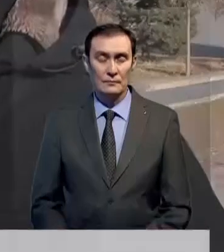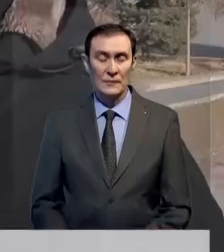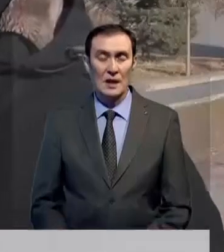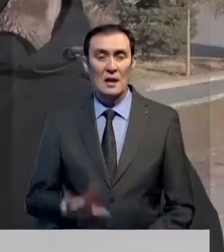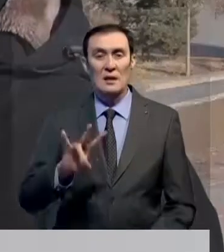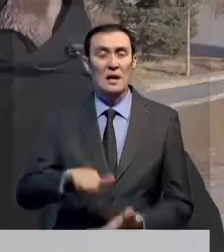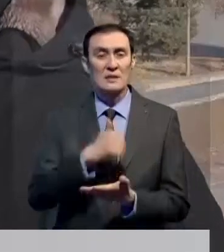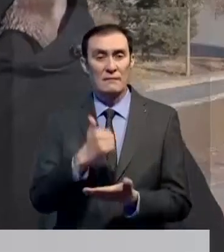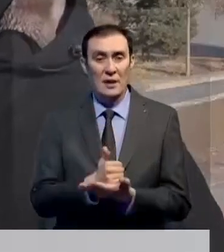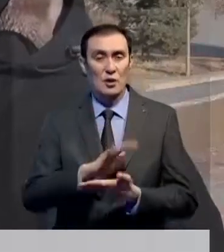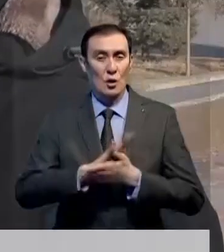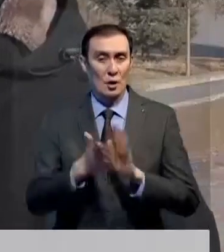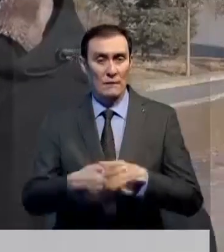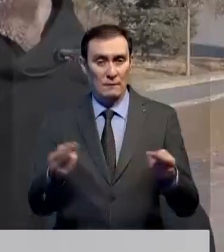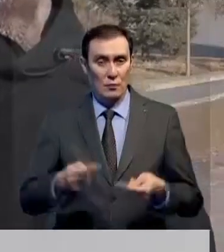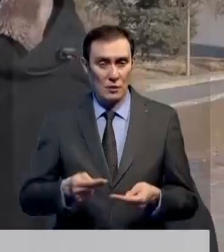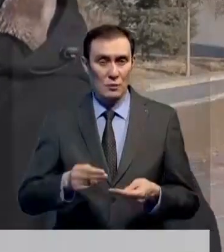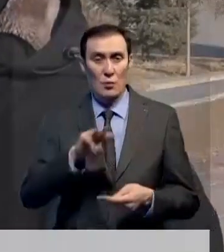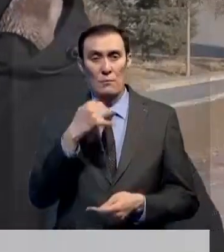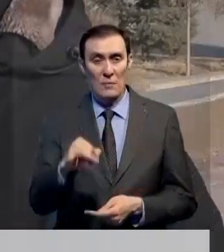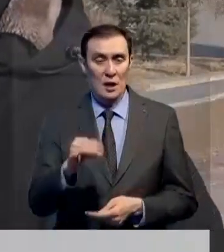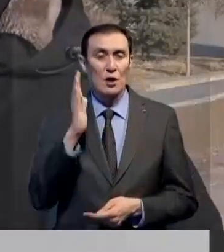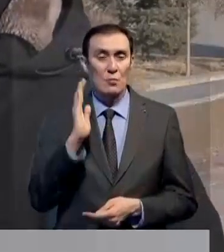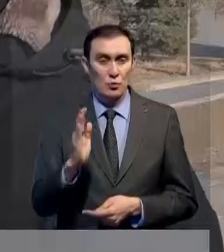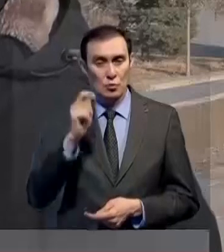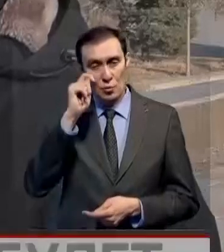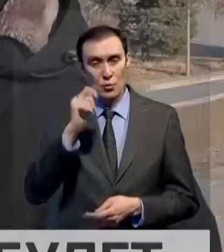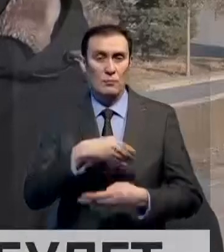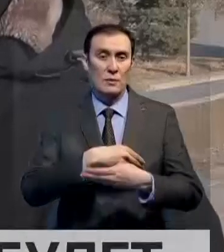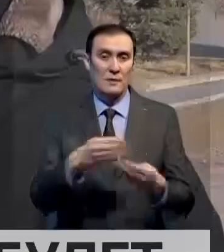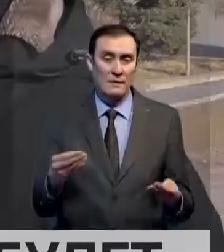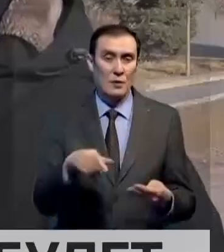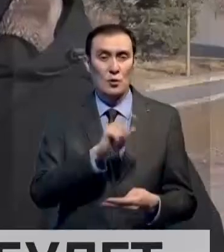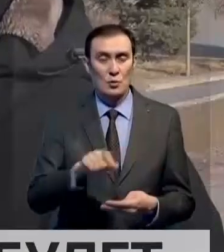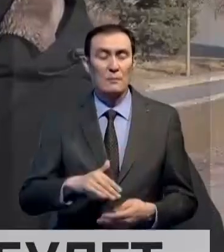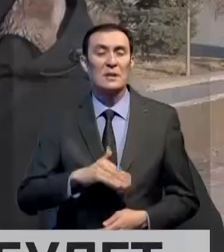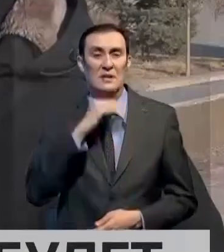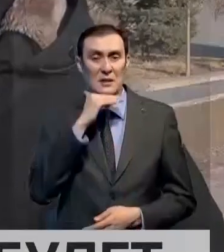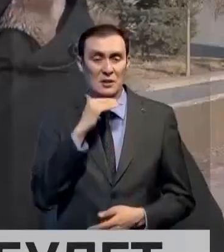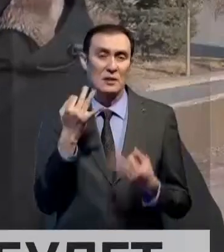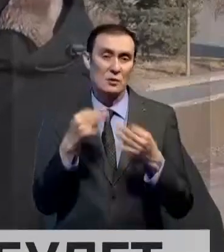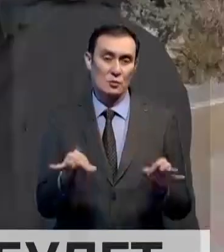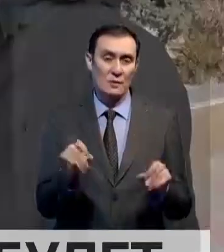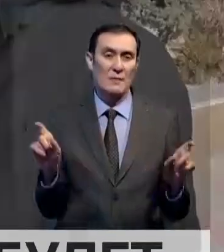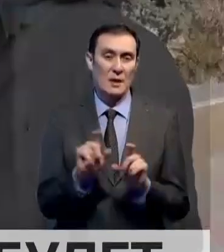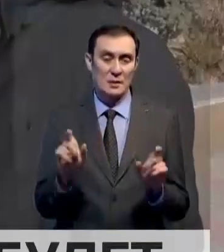На основании указанного договора до мая текущего года лук будет предлагаться жителям города в достаточном количестве и в доступных